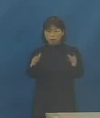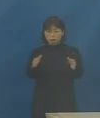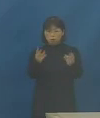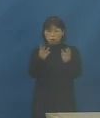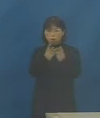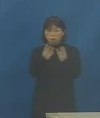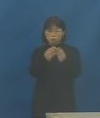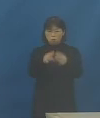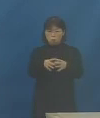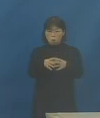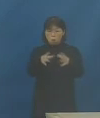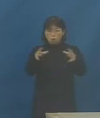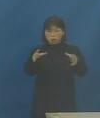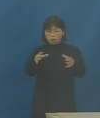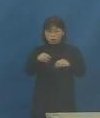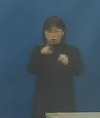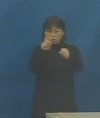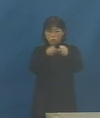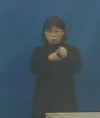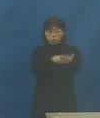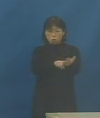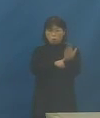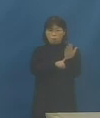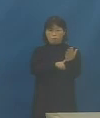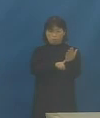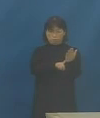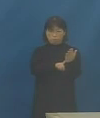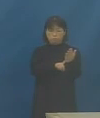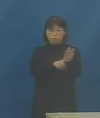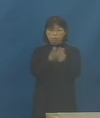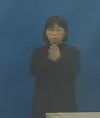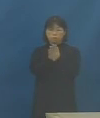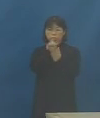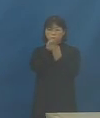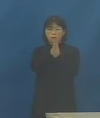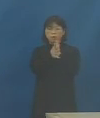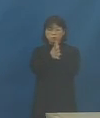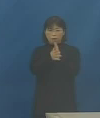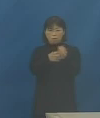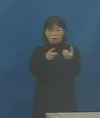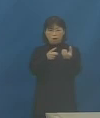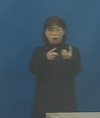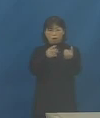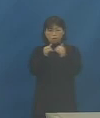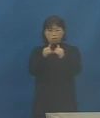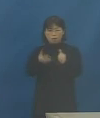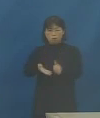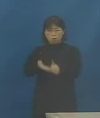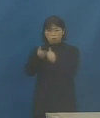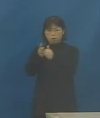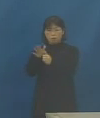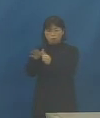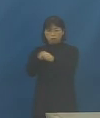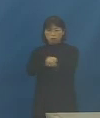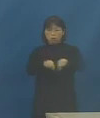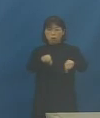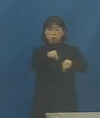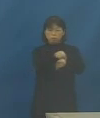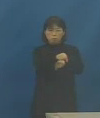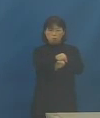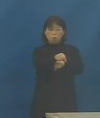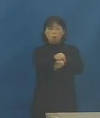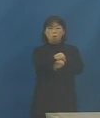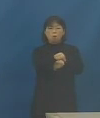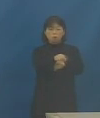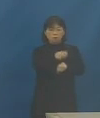計画となっておりますであの正拳はあのハンターの育成とも行っておりますが一方であの現場でもかなり